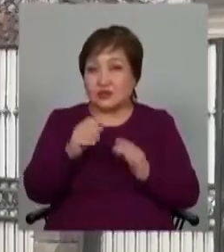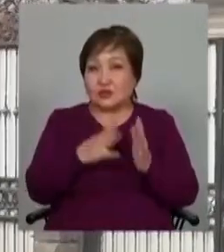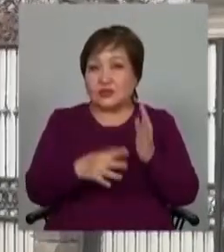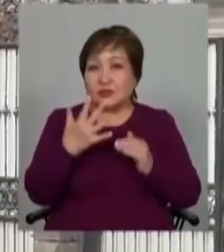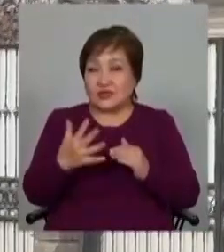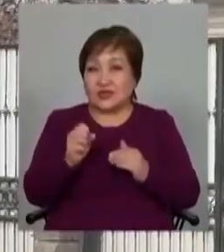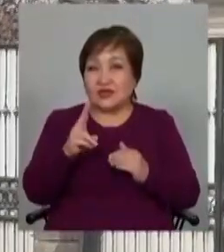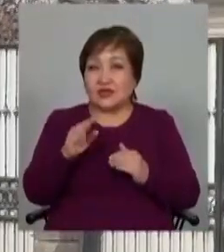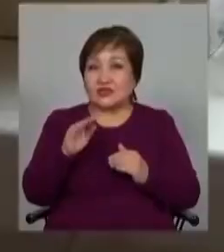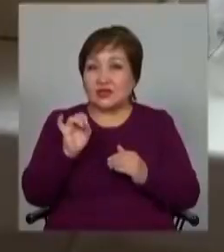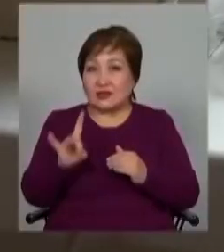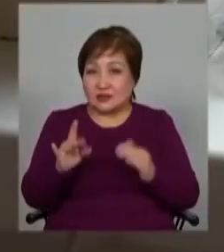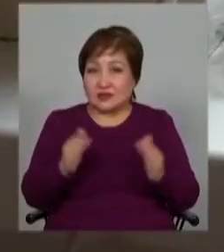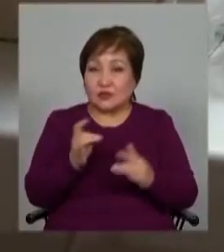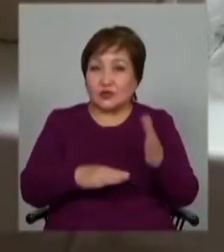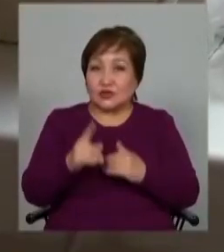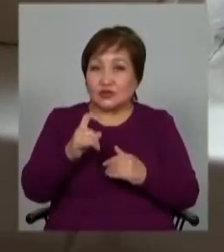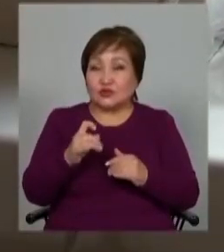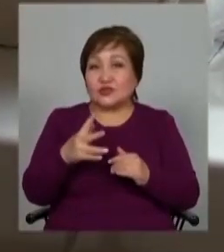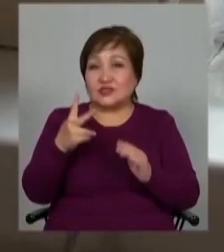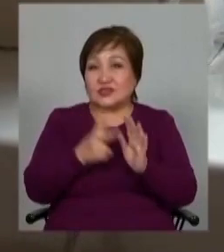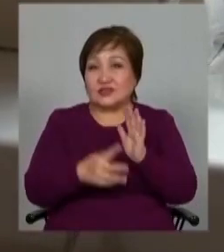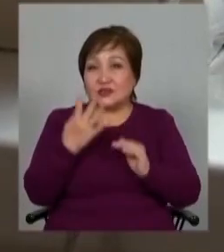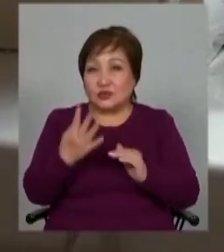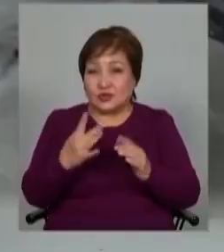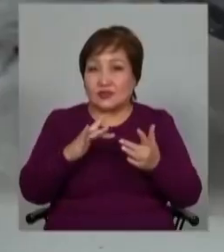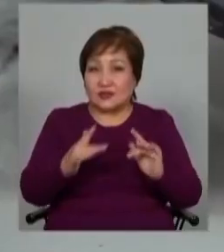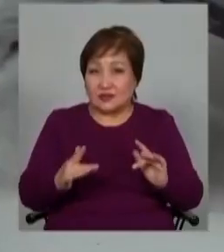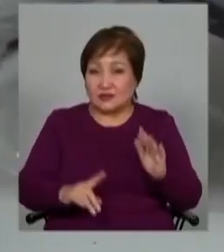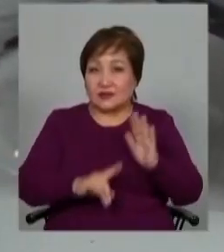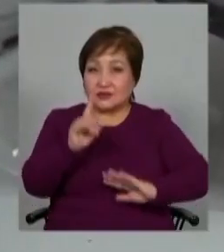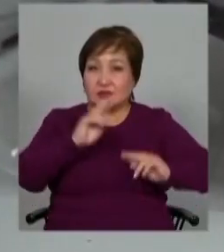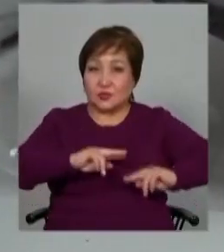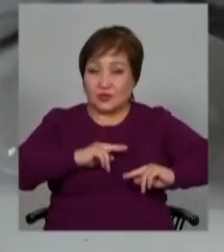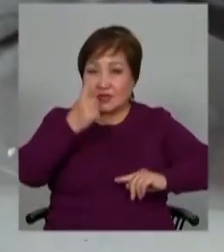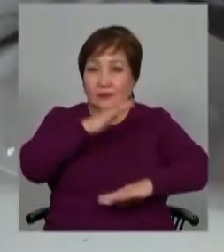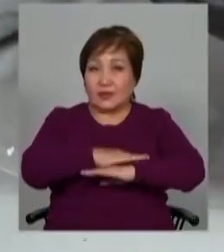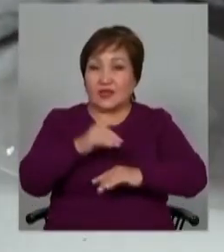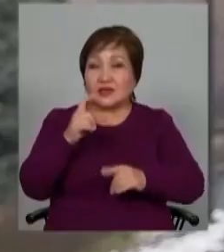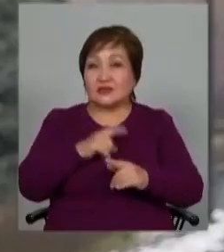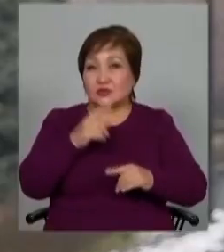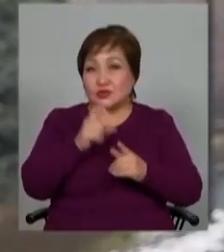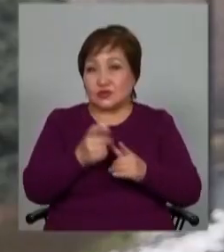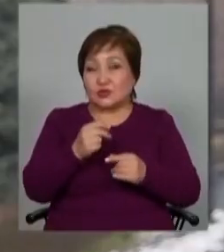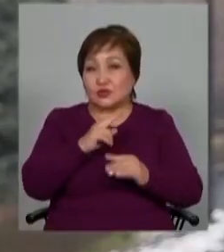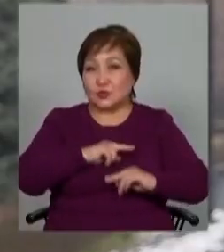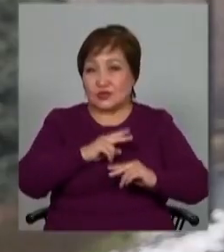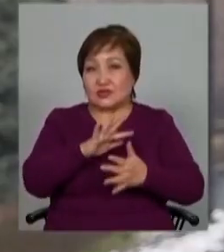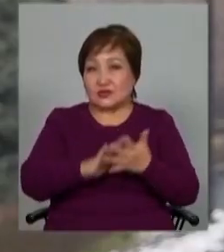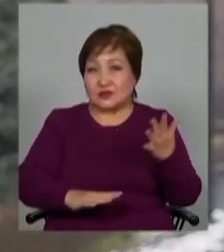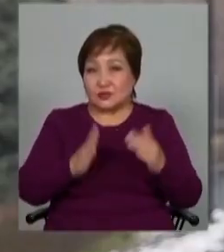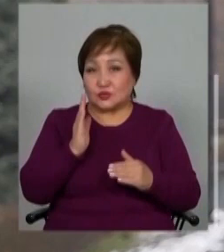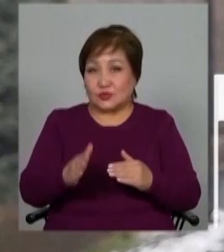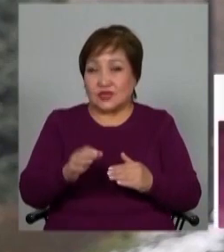Ақжар ықшам ауданындағы 184 үй интернет желісіне қосылды. Әкімдік өкілінің айтуынша, бұл жұмыстар әлі де жалғасады. Алатау, Наурызбай